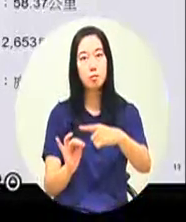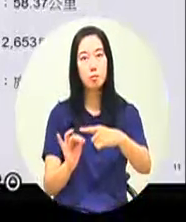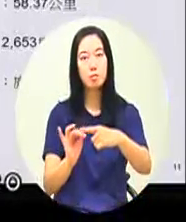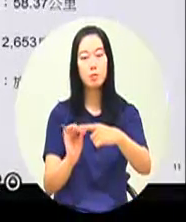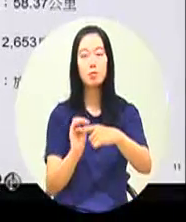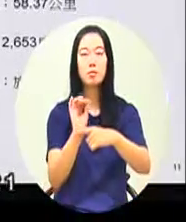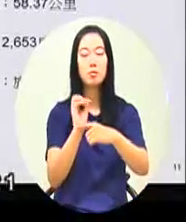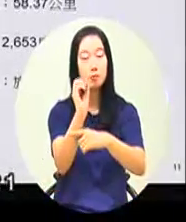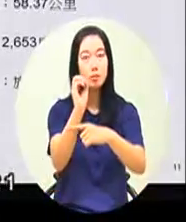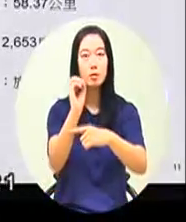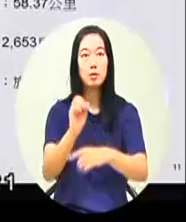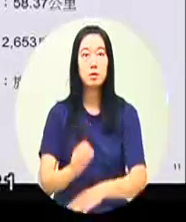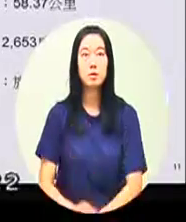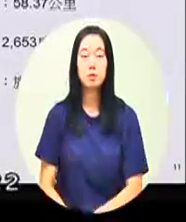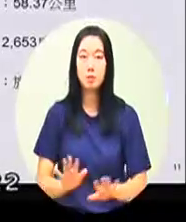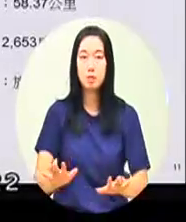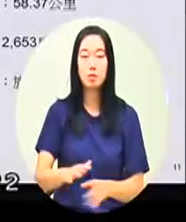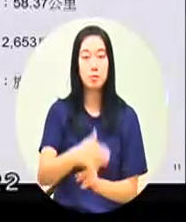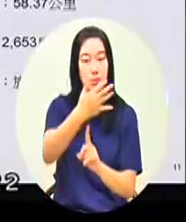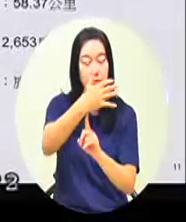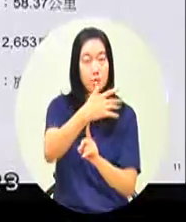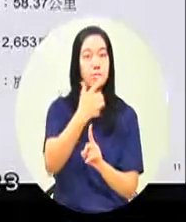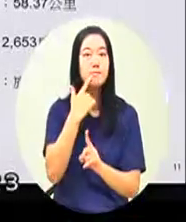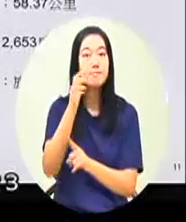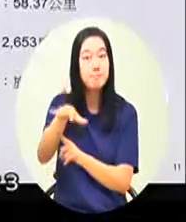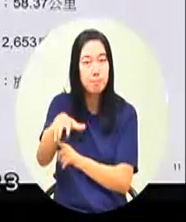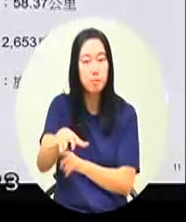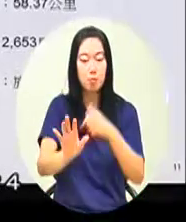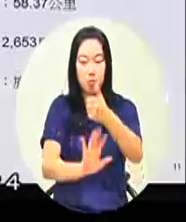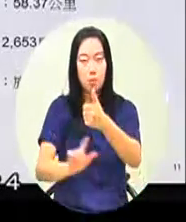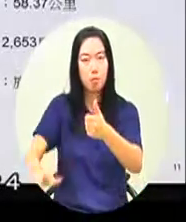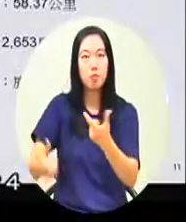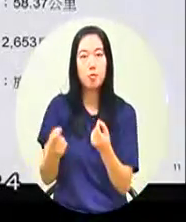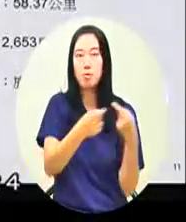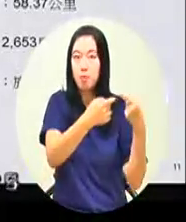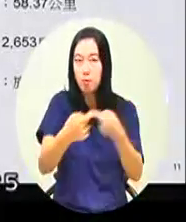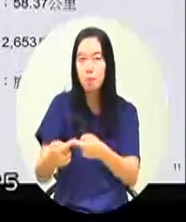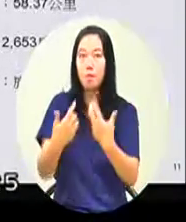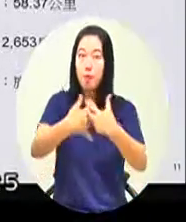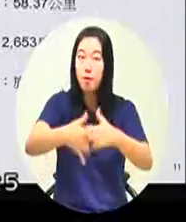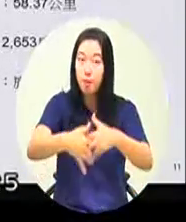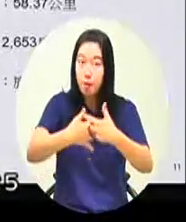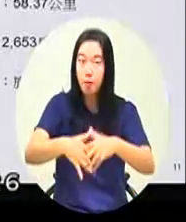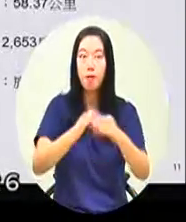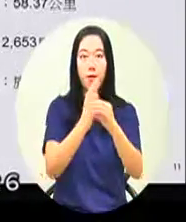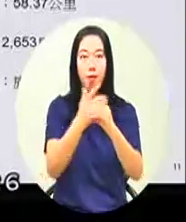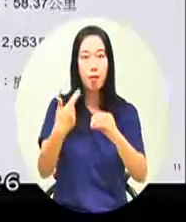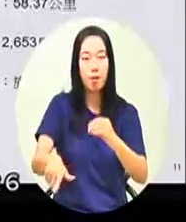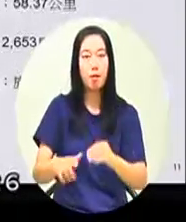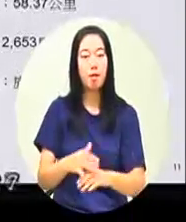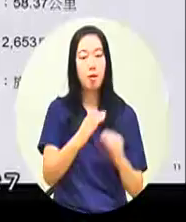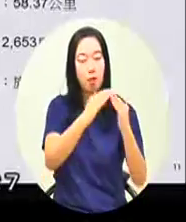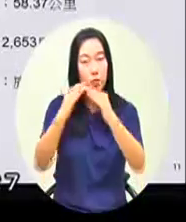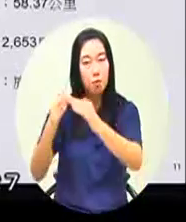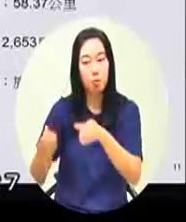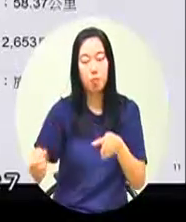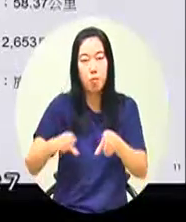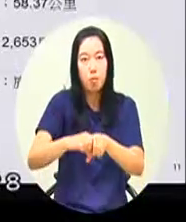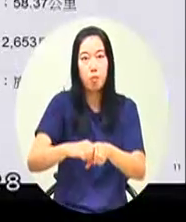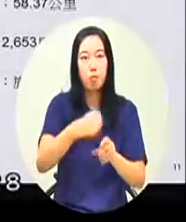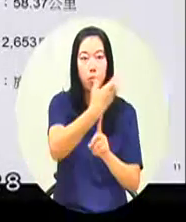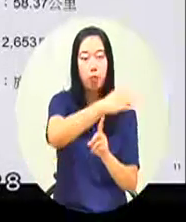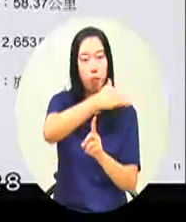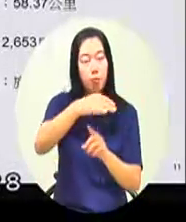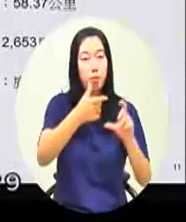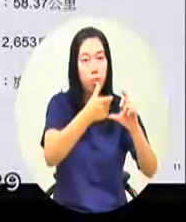一页。那奇美系统的话，目前已经持续在运转，那在普及率的部分，旗山区是